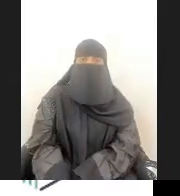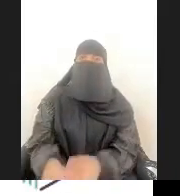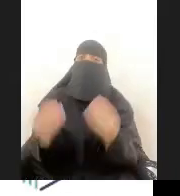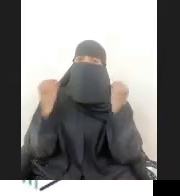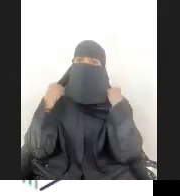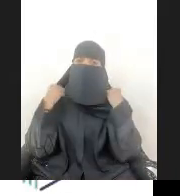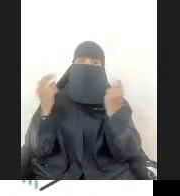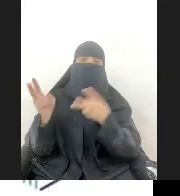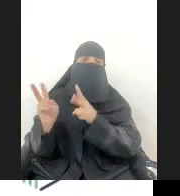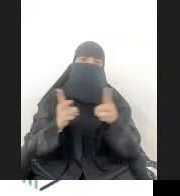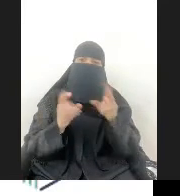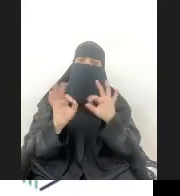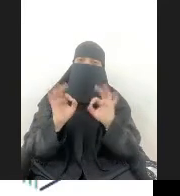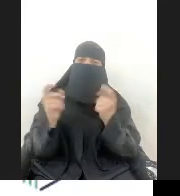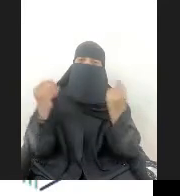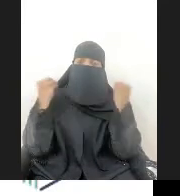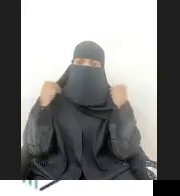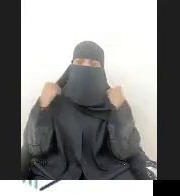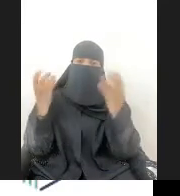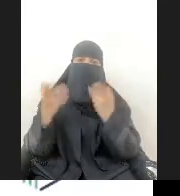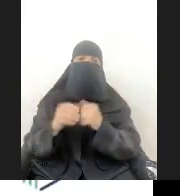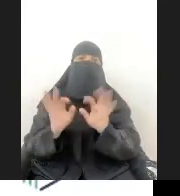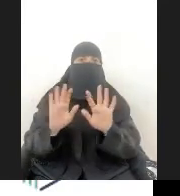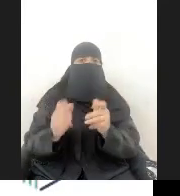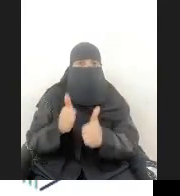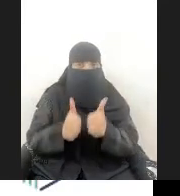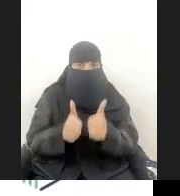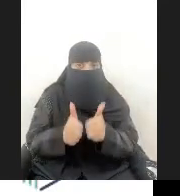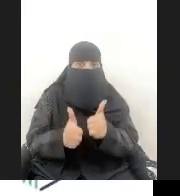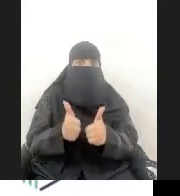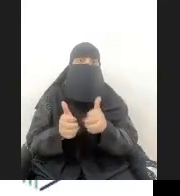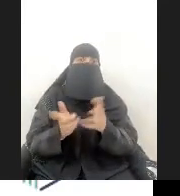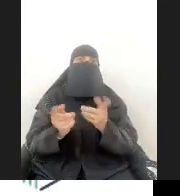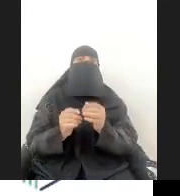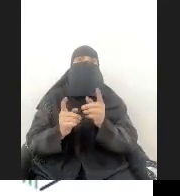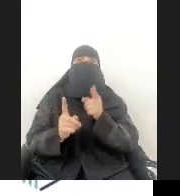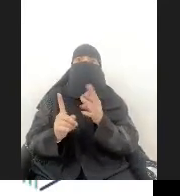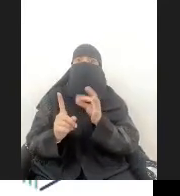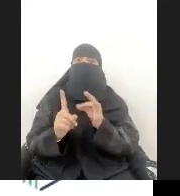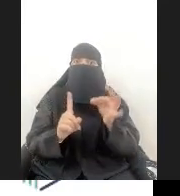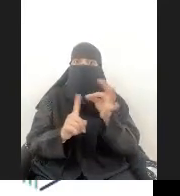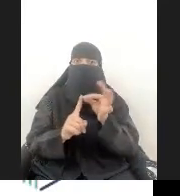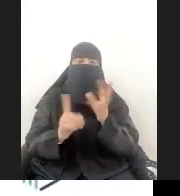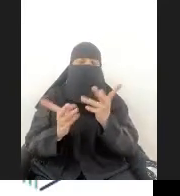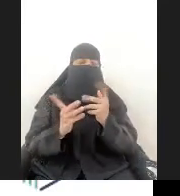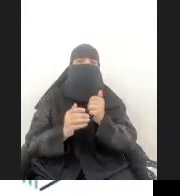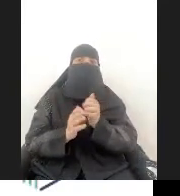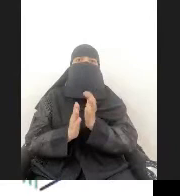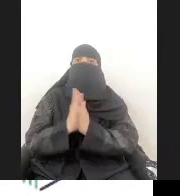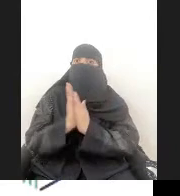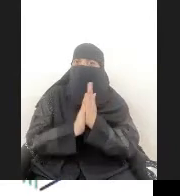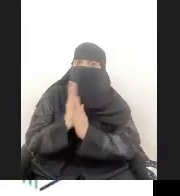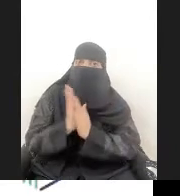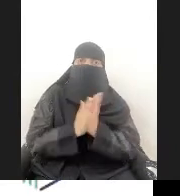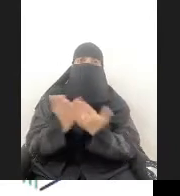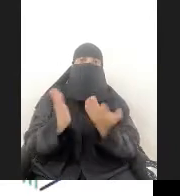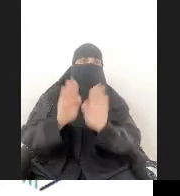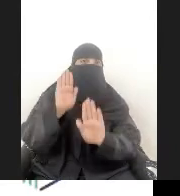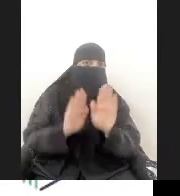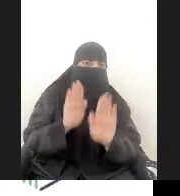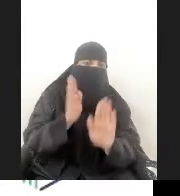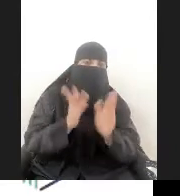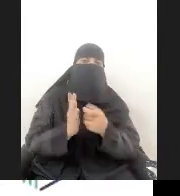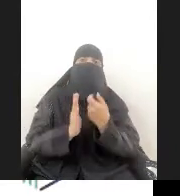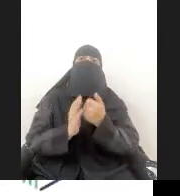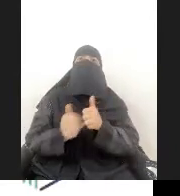اختبارات إذا كانت الفورماتيف إيفالويشن تقويم تكوين الهدف منها التشجيع أو التدريب أو الممارسة، اختبار سريع جدا لخمس دقائق أو